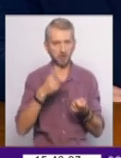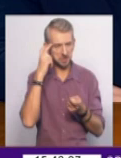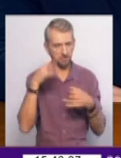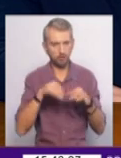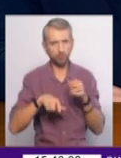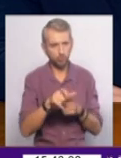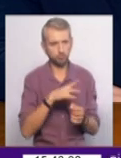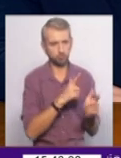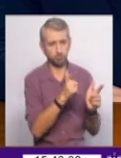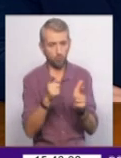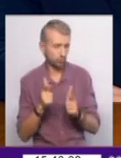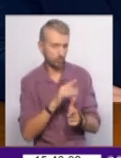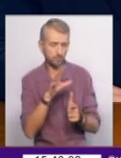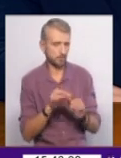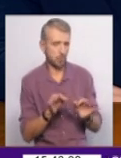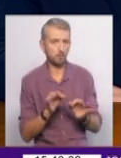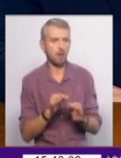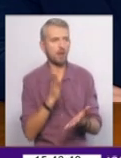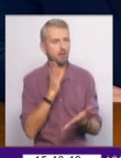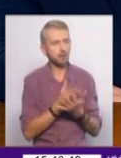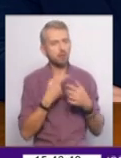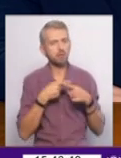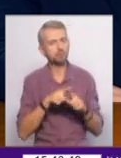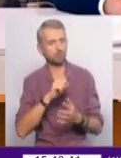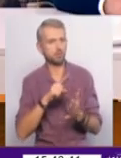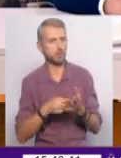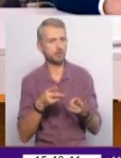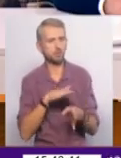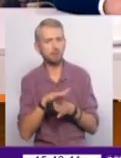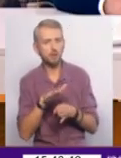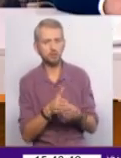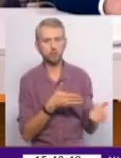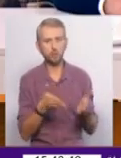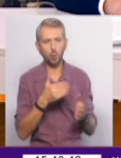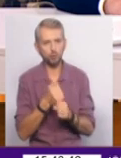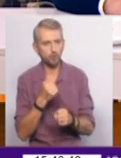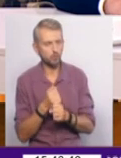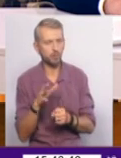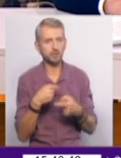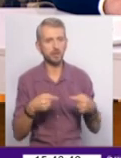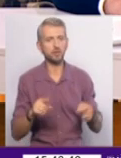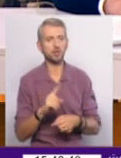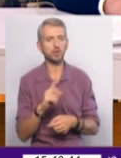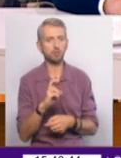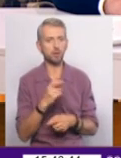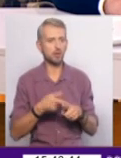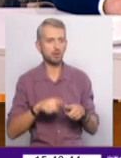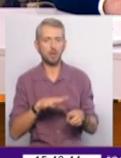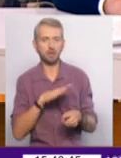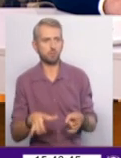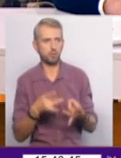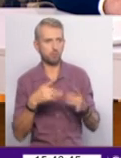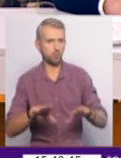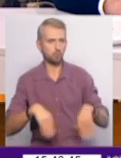просто є певні кроки, технічні кроки, які треба виконати, підготовку зробити і все інше. Для того, щоб це не були просто